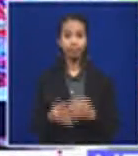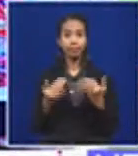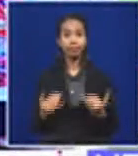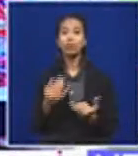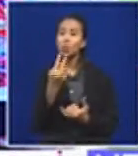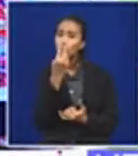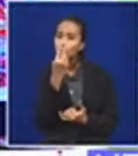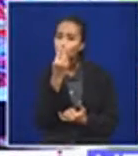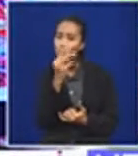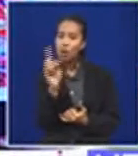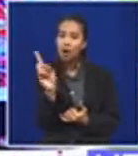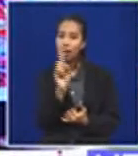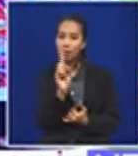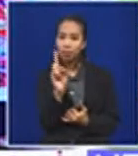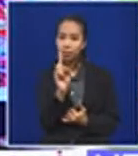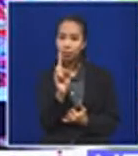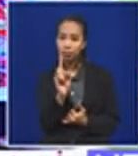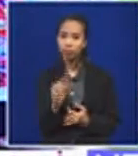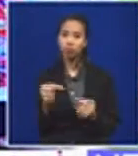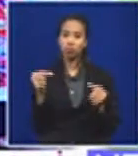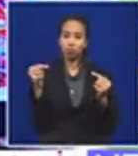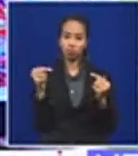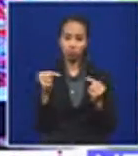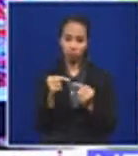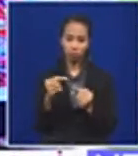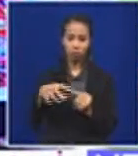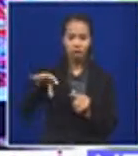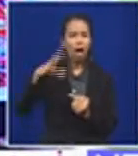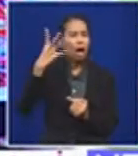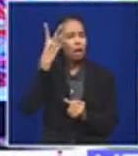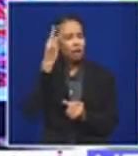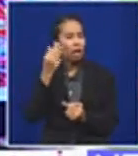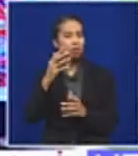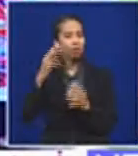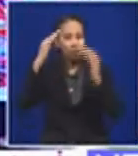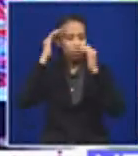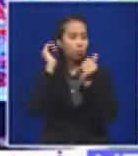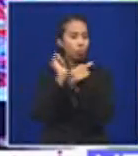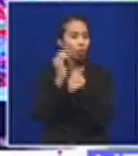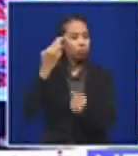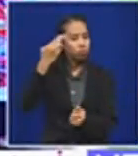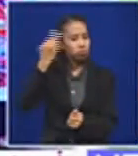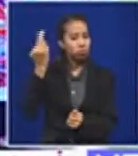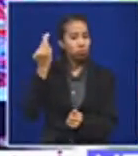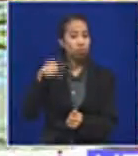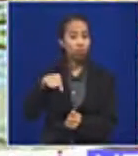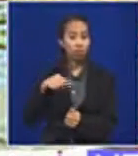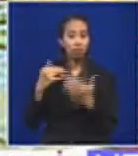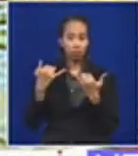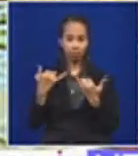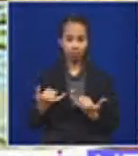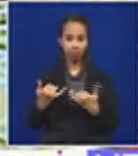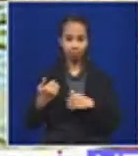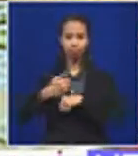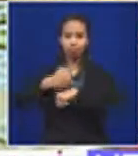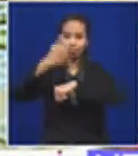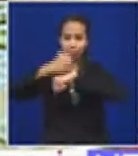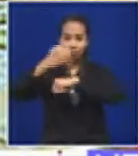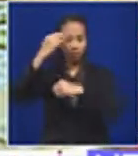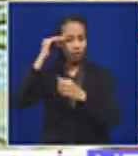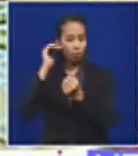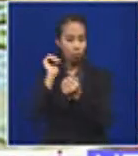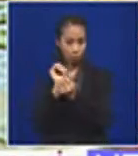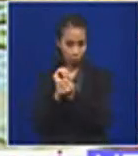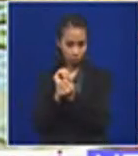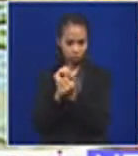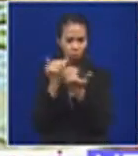ไปดูอีกหนึ่งคดีนะคะตำรวจนครบาลทุ่งสองห้องที่เครียดจากเรื่องงานแล้วก็ยิงตัวตายนะคะโดยผู้บัญชาการตำรวจแห่งชาติก็ยืนยันบ